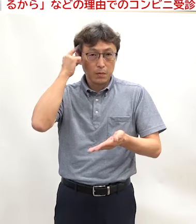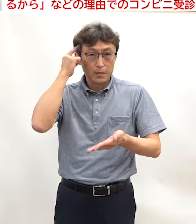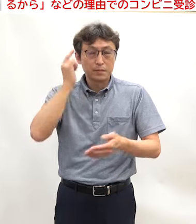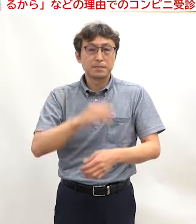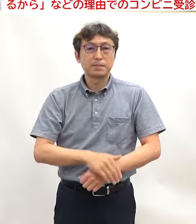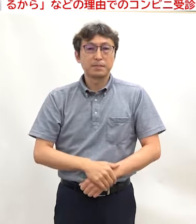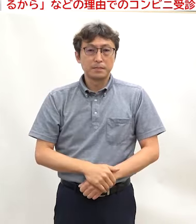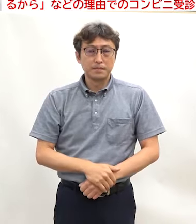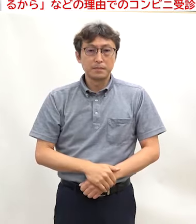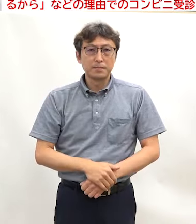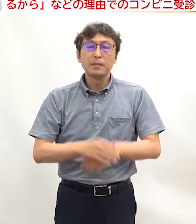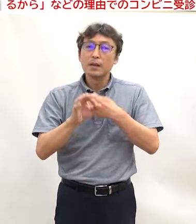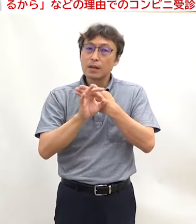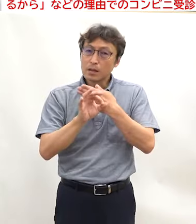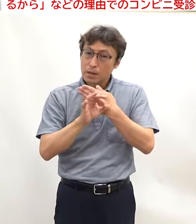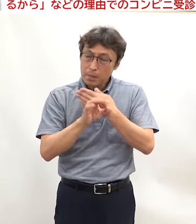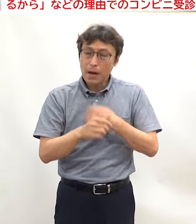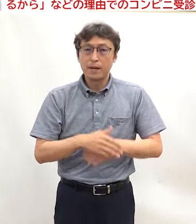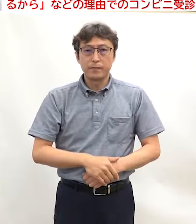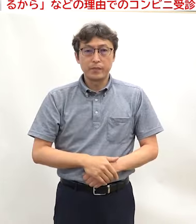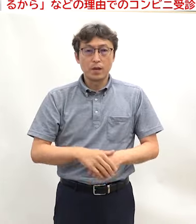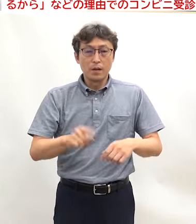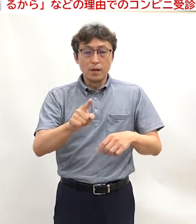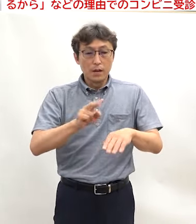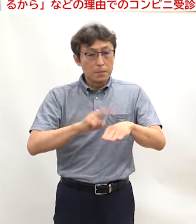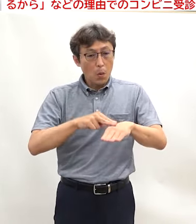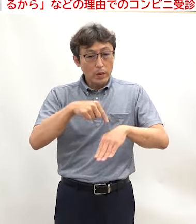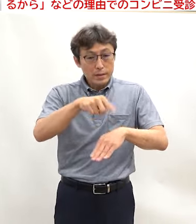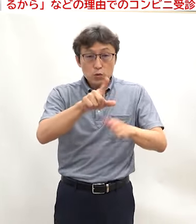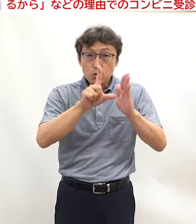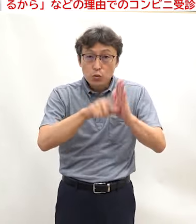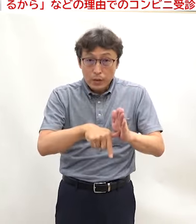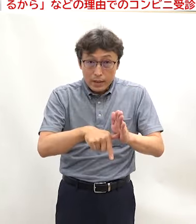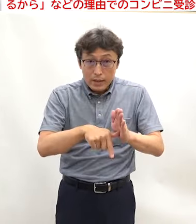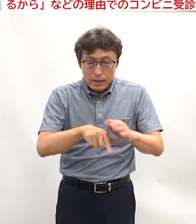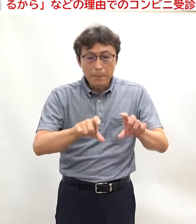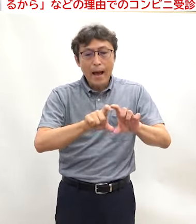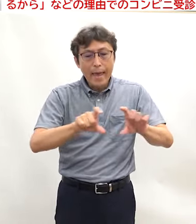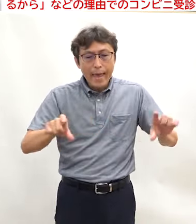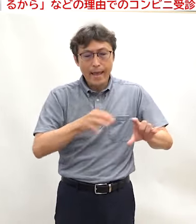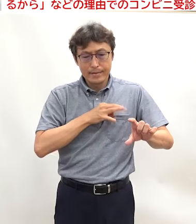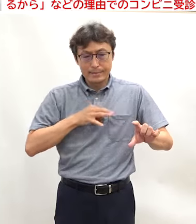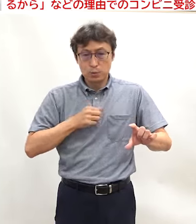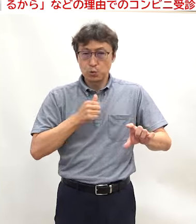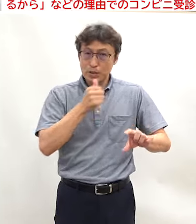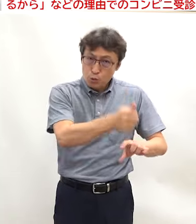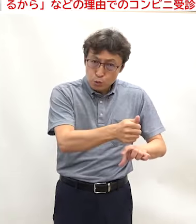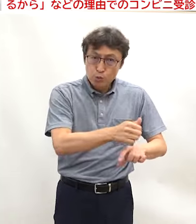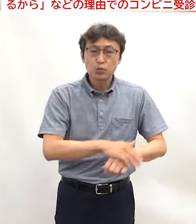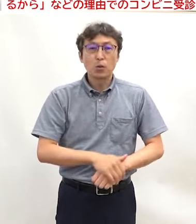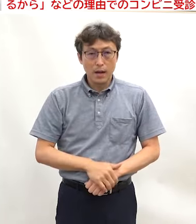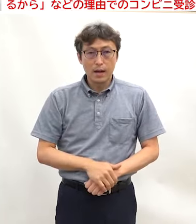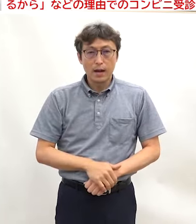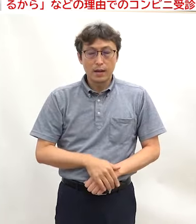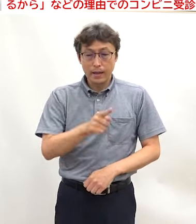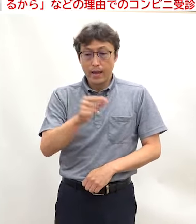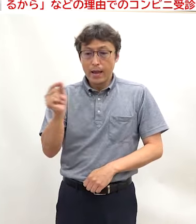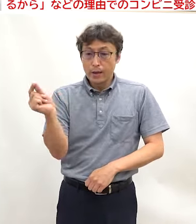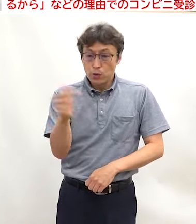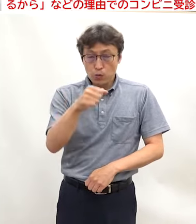その通常の診療時間で、でやはり緊急性のある時にこの、休